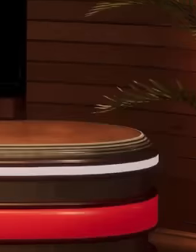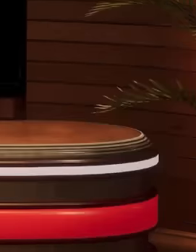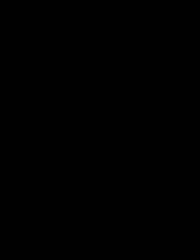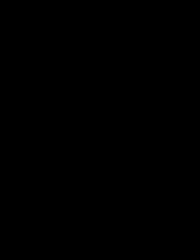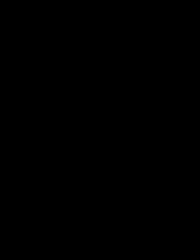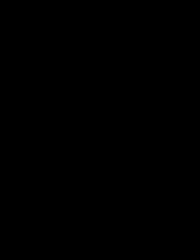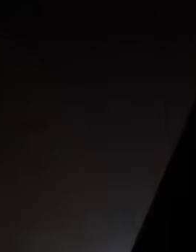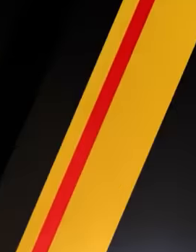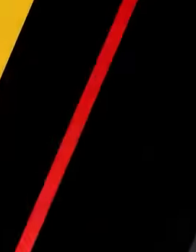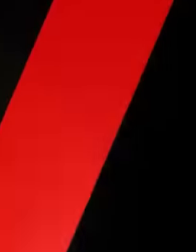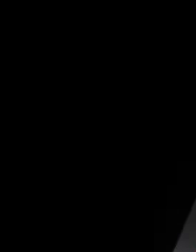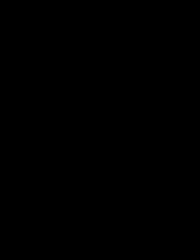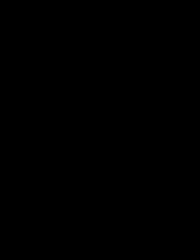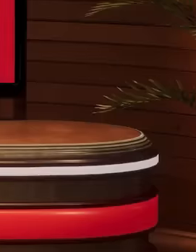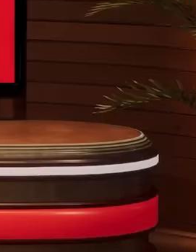shin